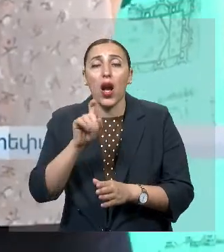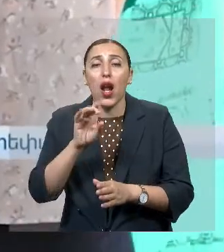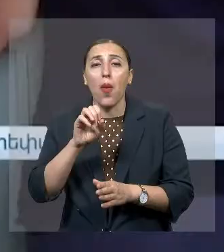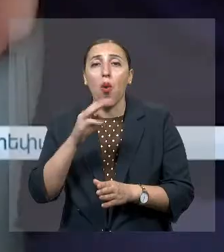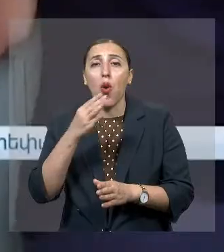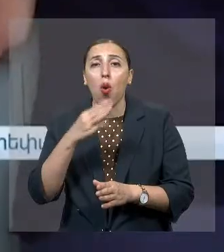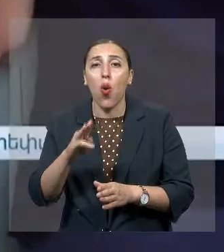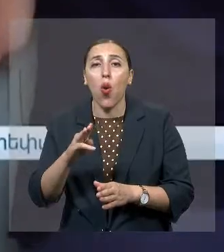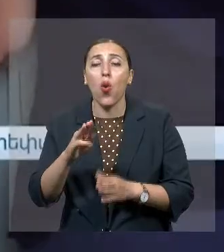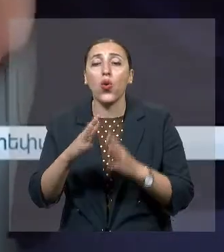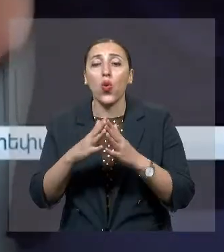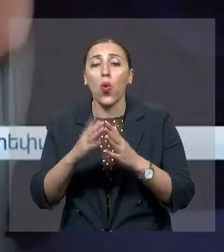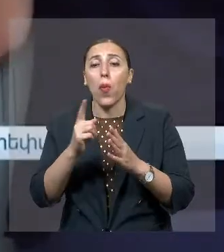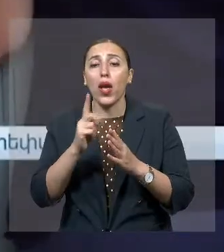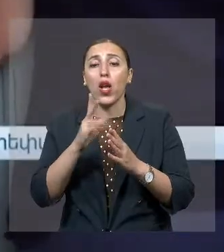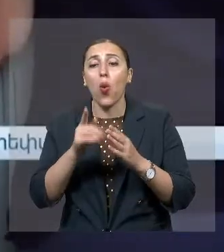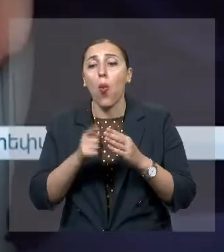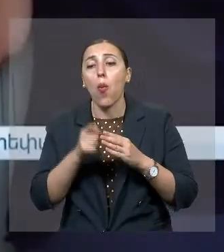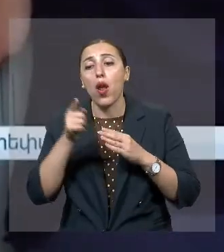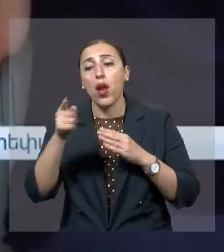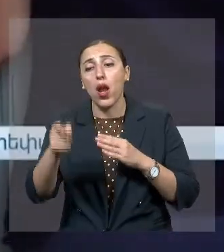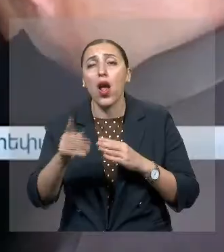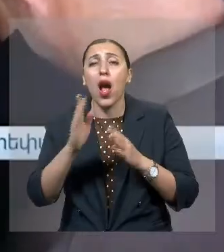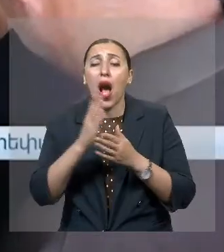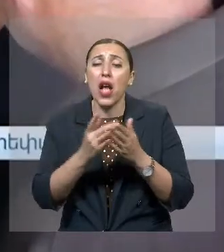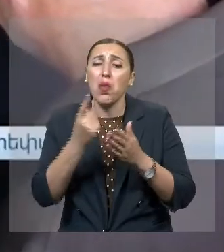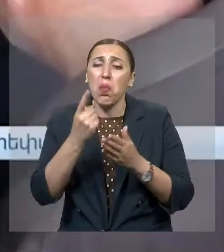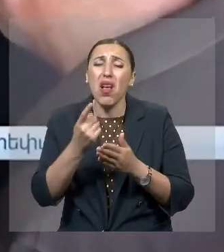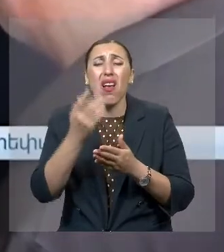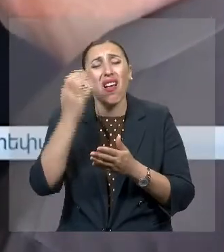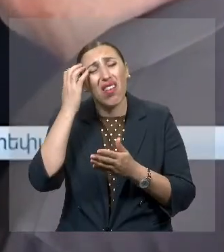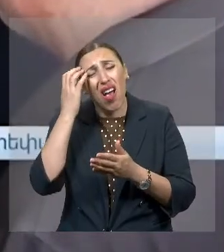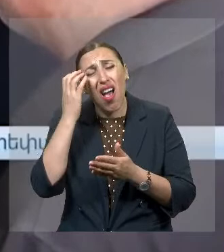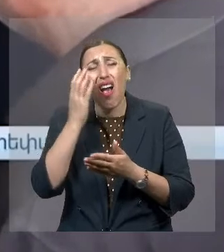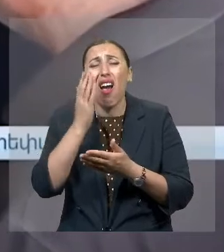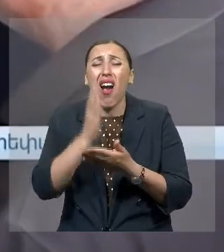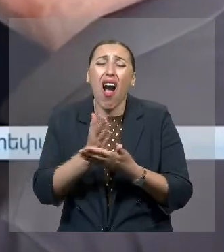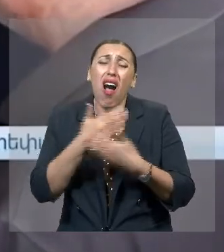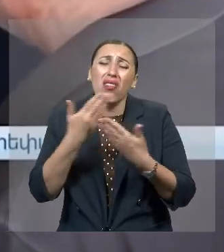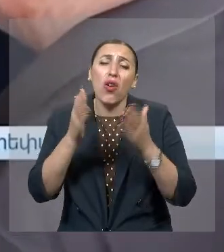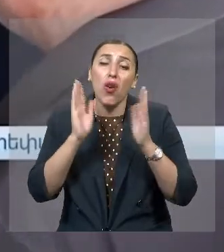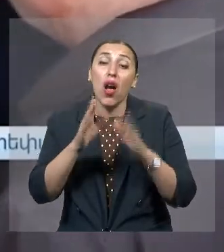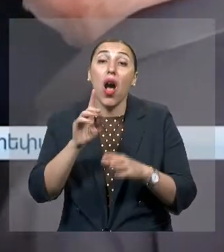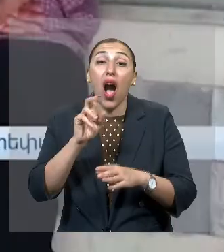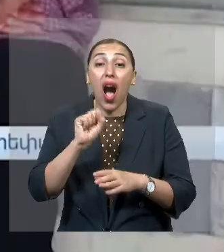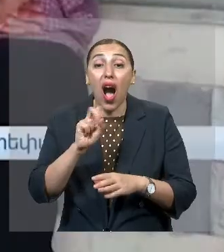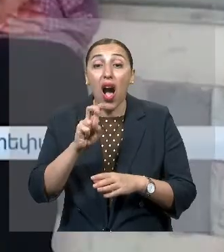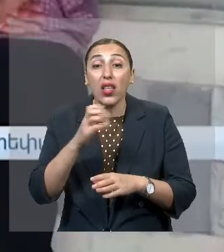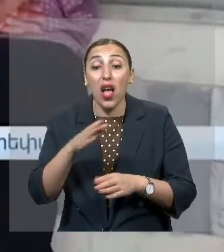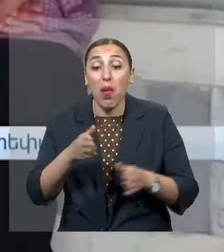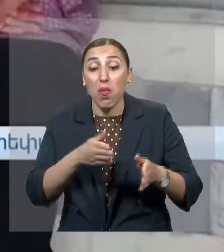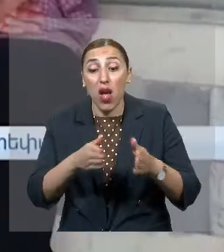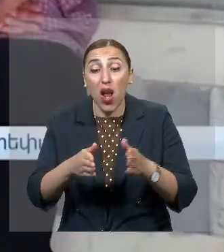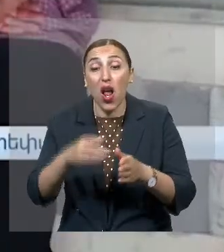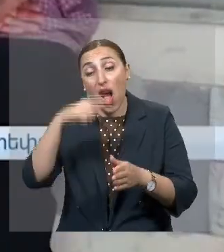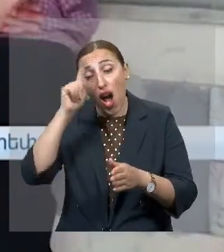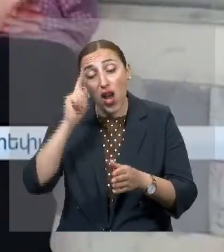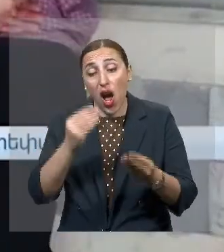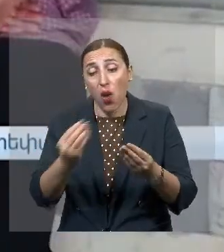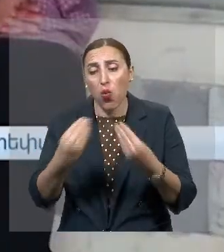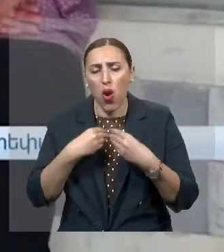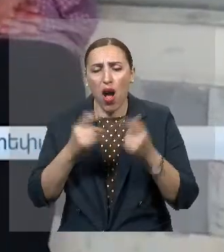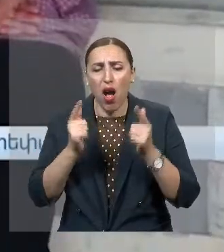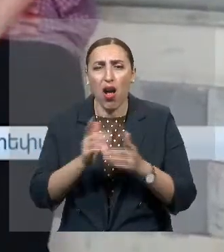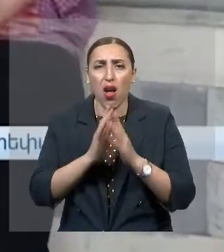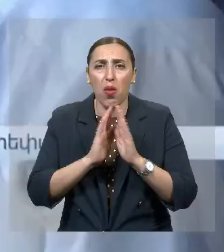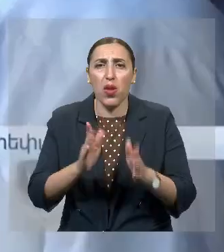կիլոմետրի վրա է, թող մեկ հատ հաց լինի, թող սև լինի, թող չոր լինի, Աղդամից ոչինչ չենք ուզում, համագյուղացիների